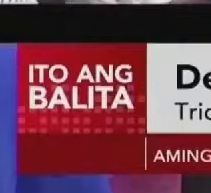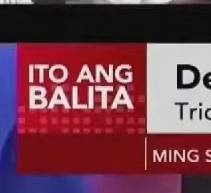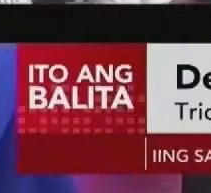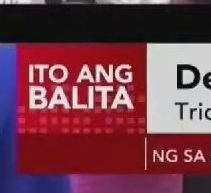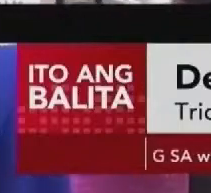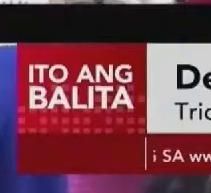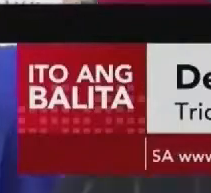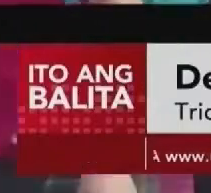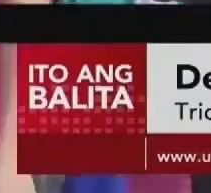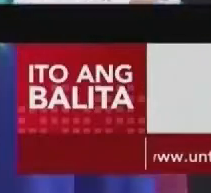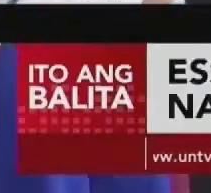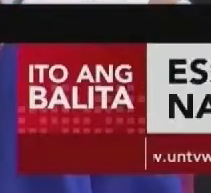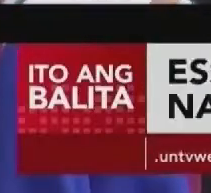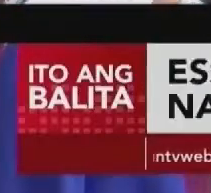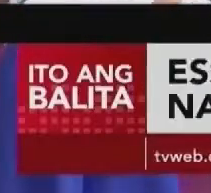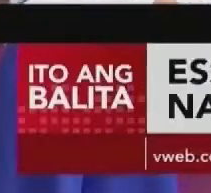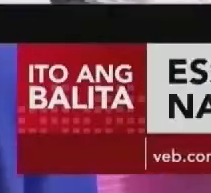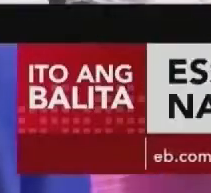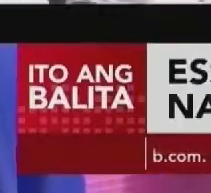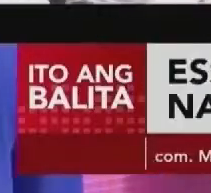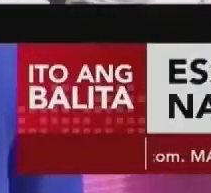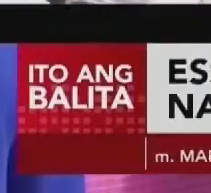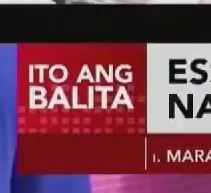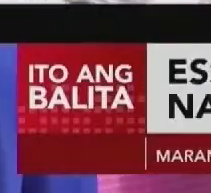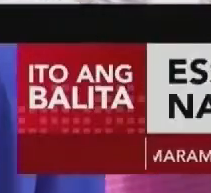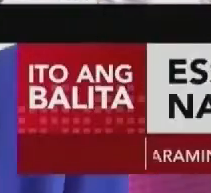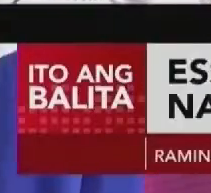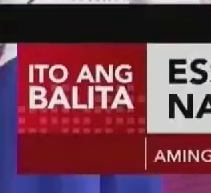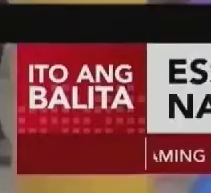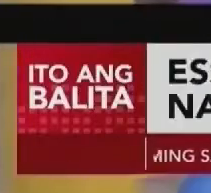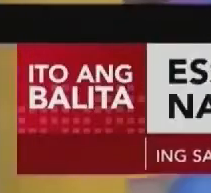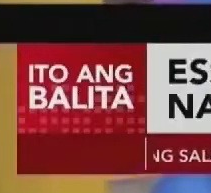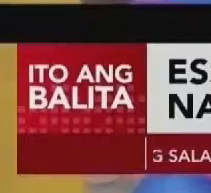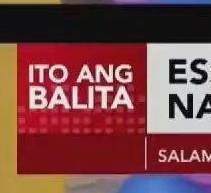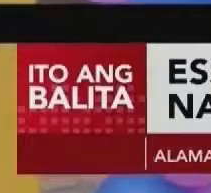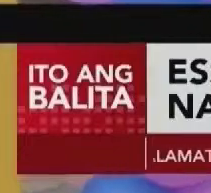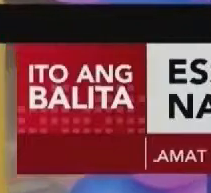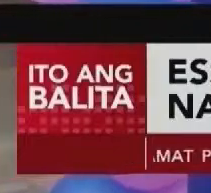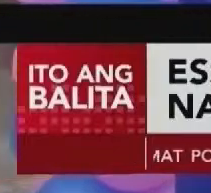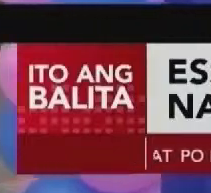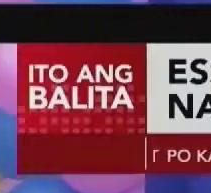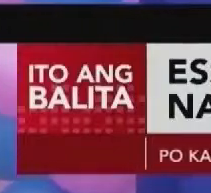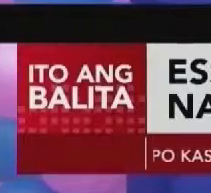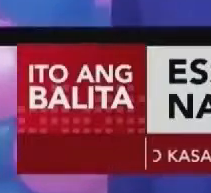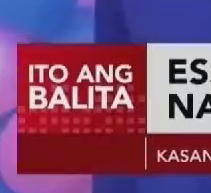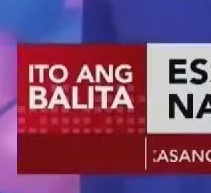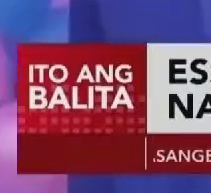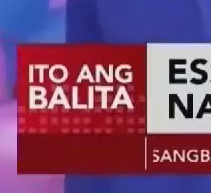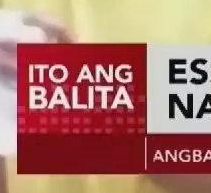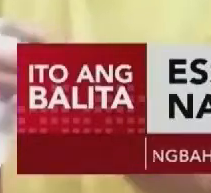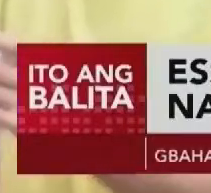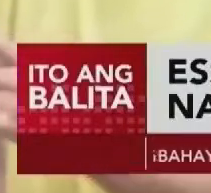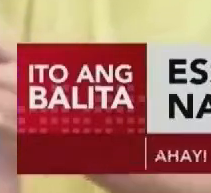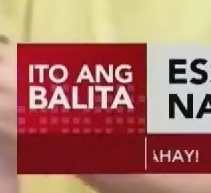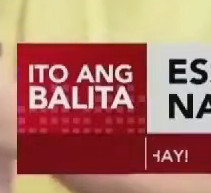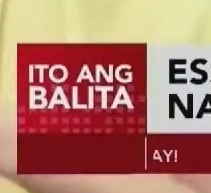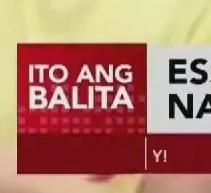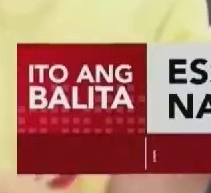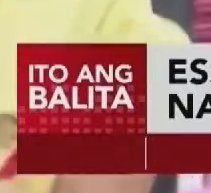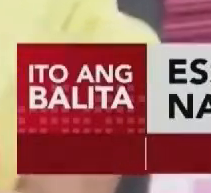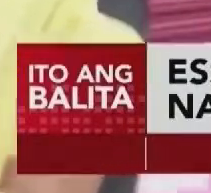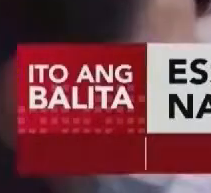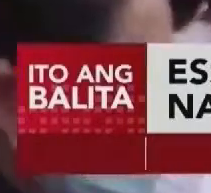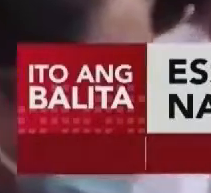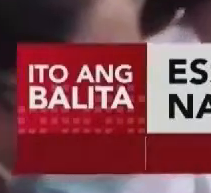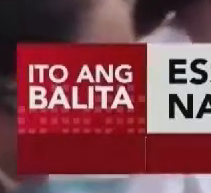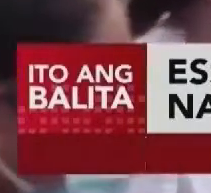sa'yo nga nangatag nila kape o kining pan. Wala ko kitawag sir. Suma total umabot sa 200 individual ang napakain ng